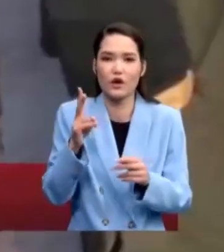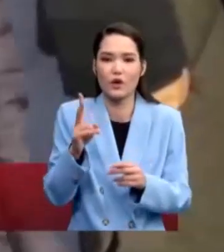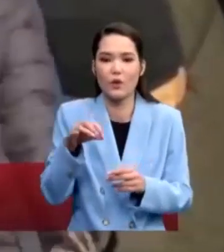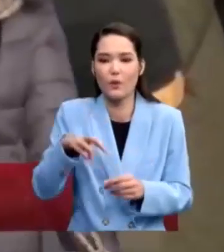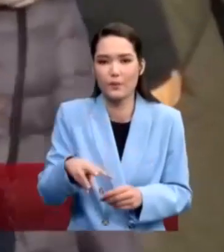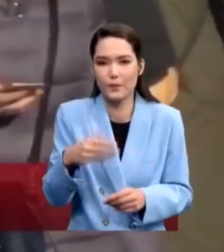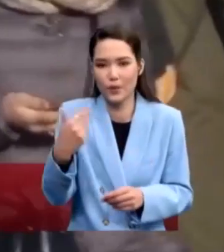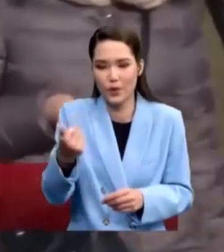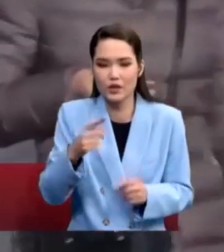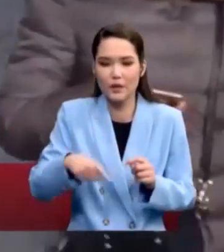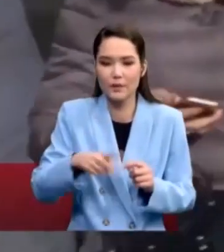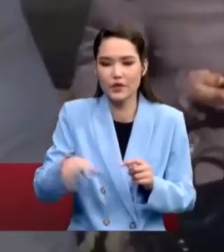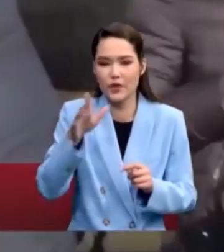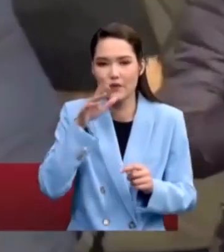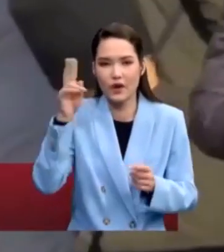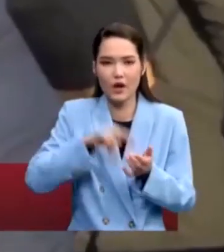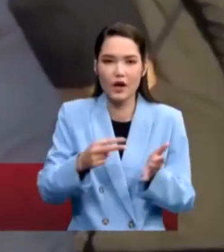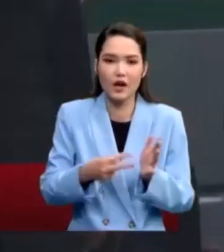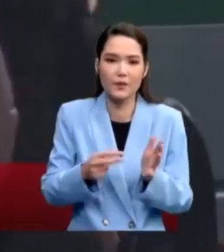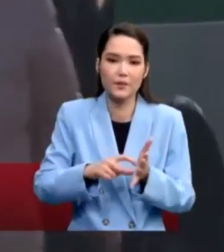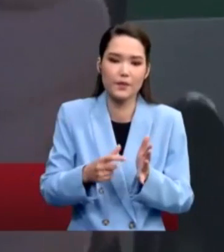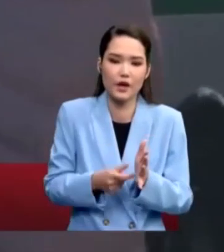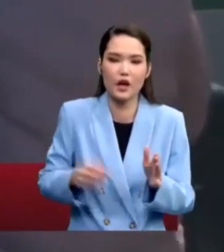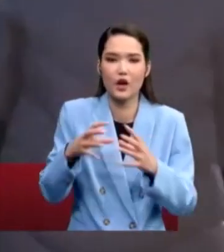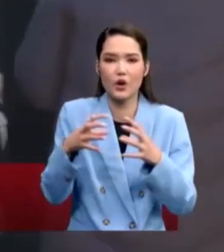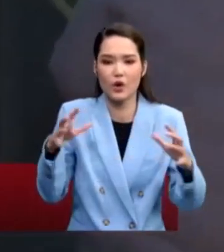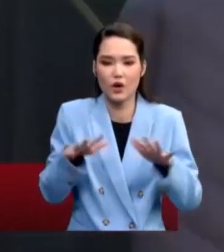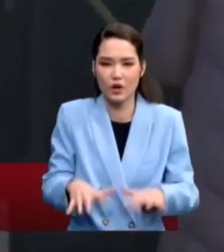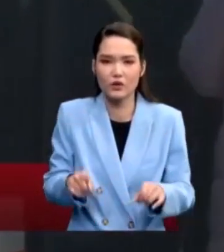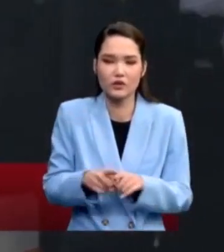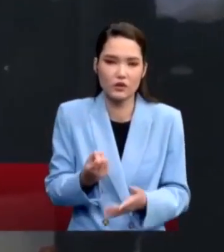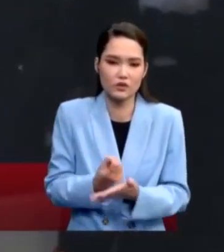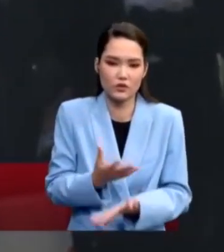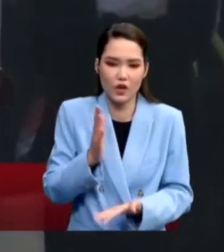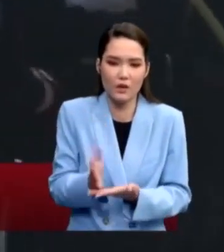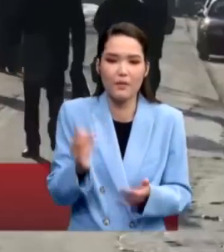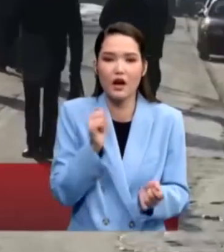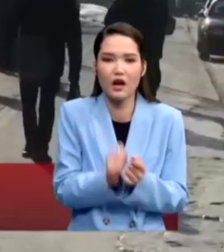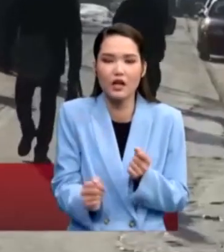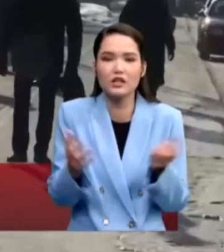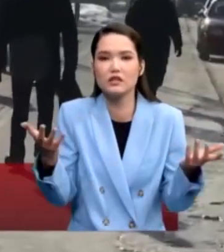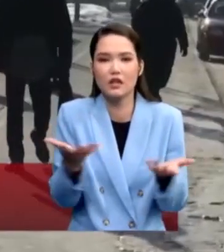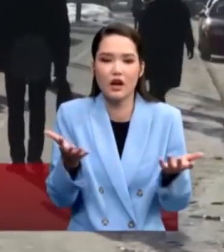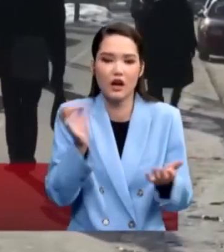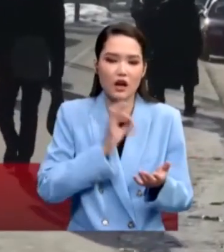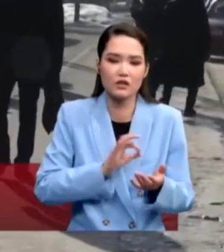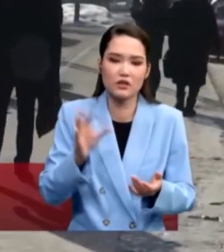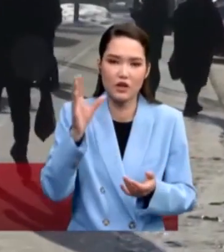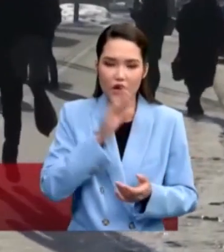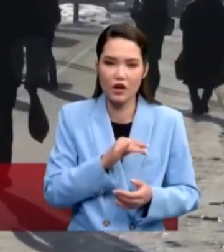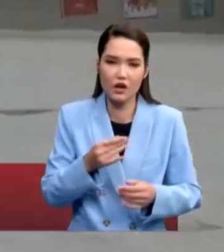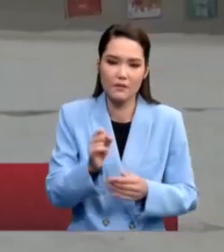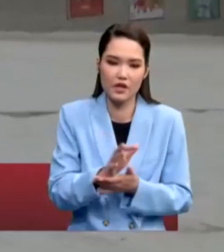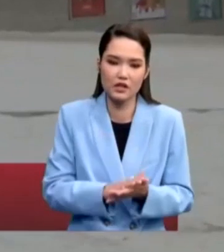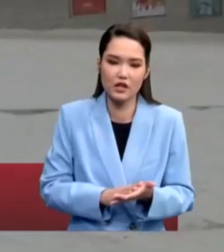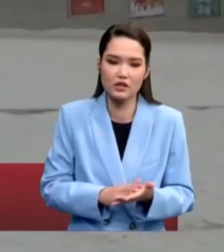А в ближайшее время планируют и повышение стоимости проезда в столичном общественном транспорте. Такая же перспектива, скорее всего, ожидает и другие